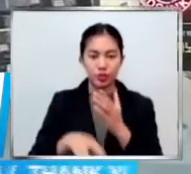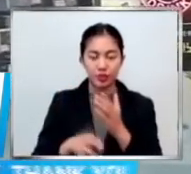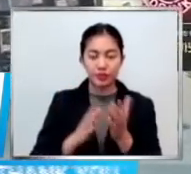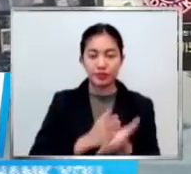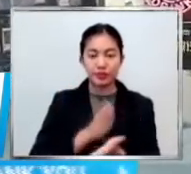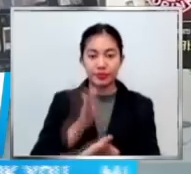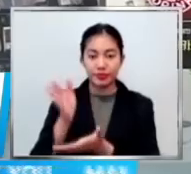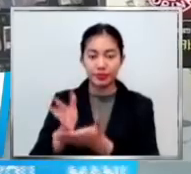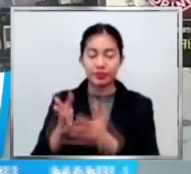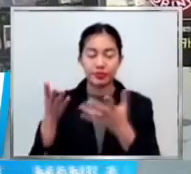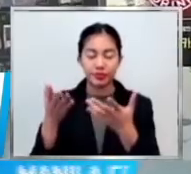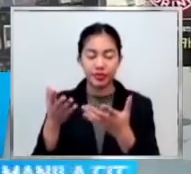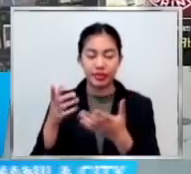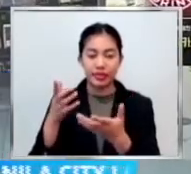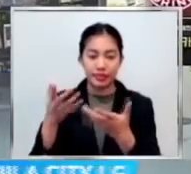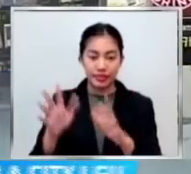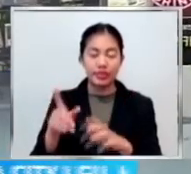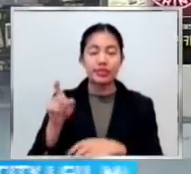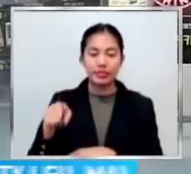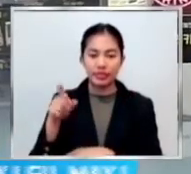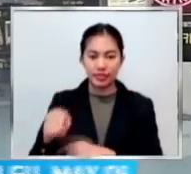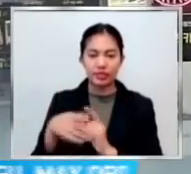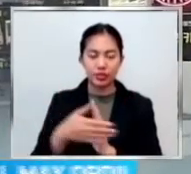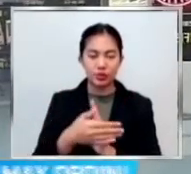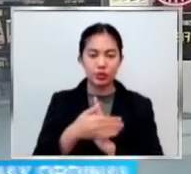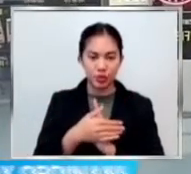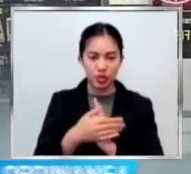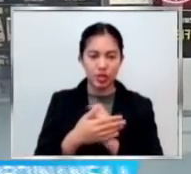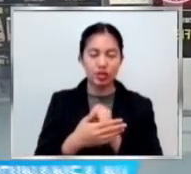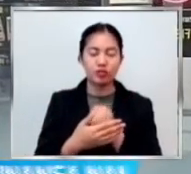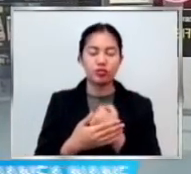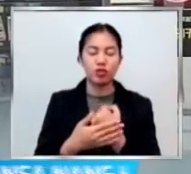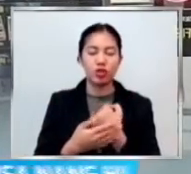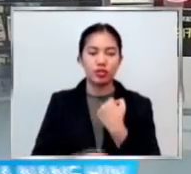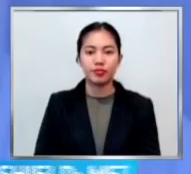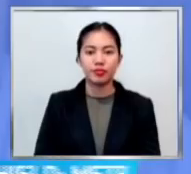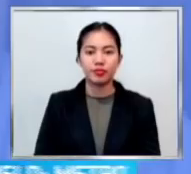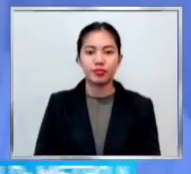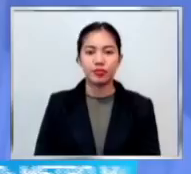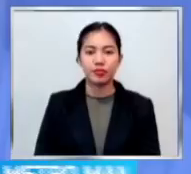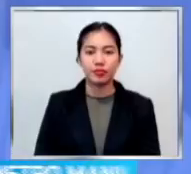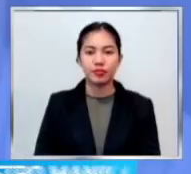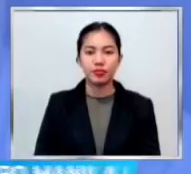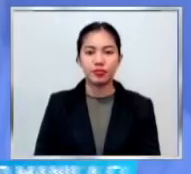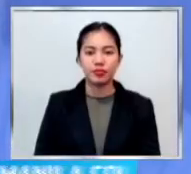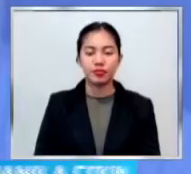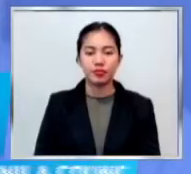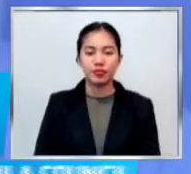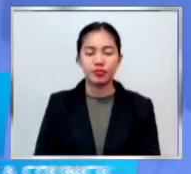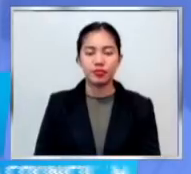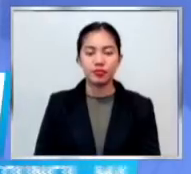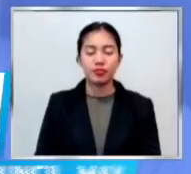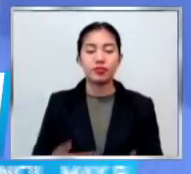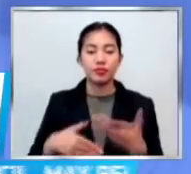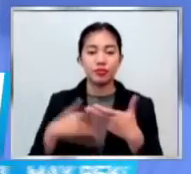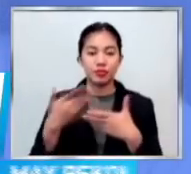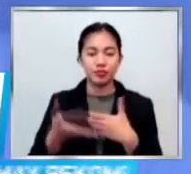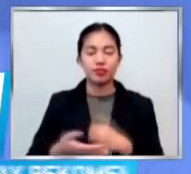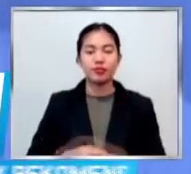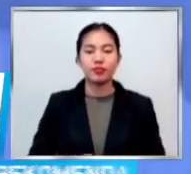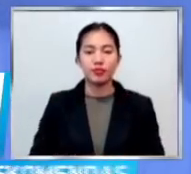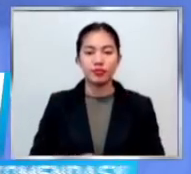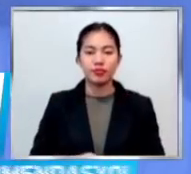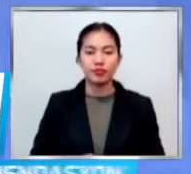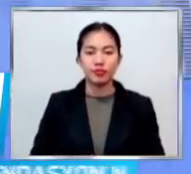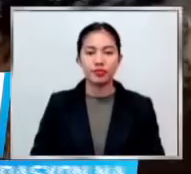sumailalim sa mandatory quarantine at magpa-RT-PCR test. Nag-top sa iTunes chart ang soundtrack